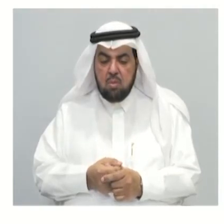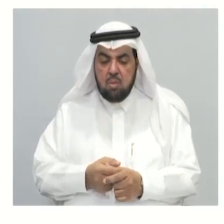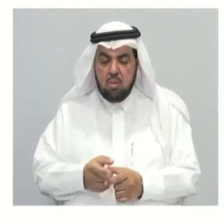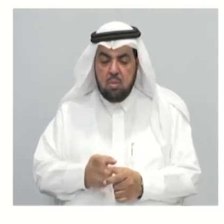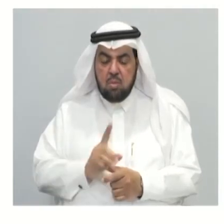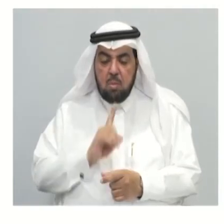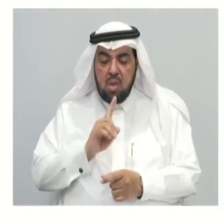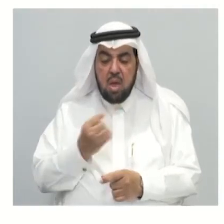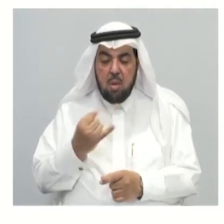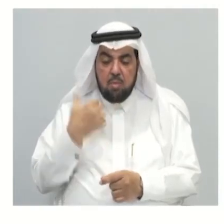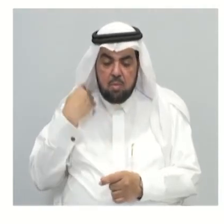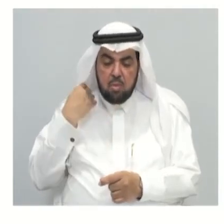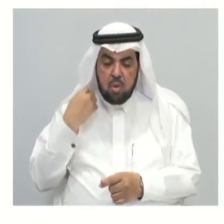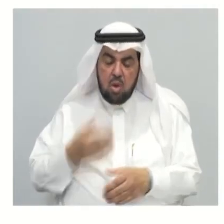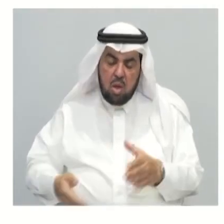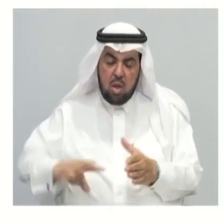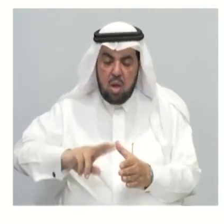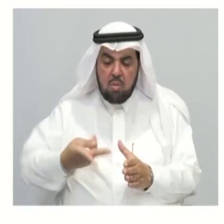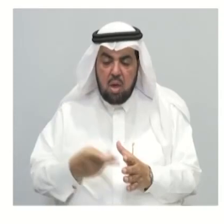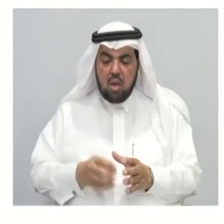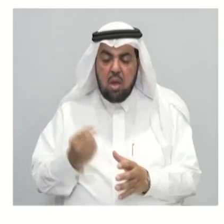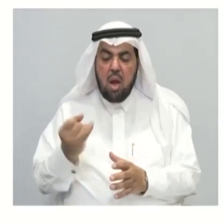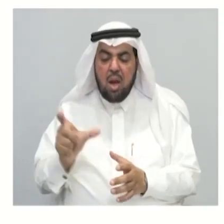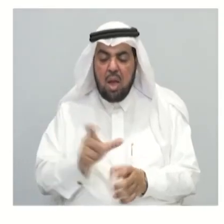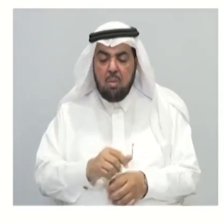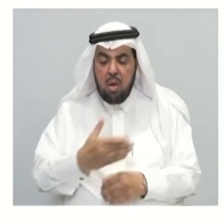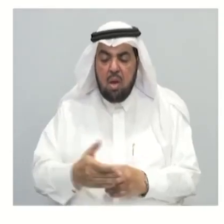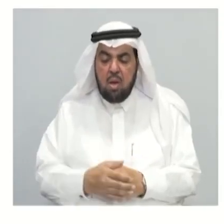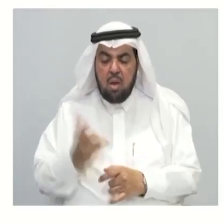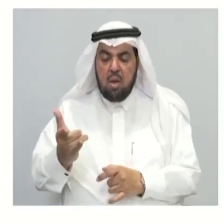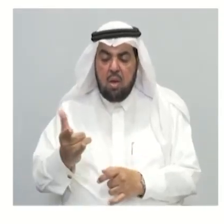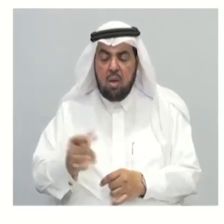المطلوب ونقوم بتعديل القيمه الى